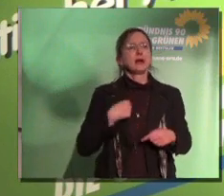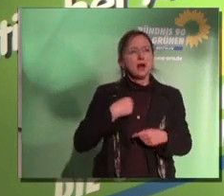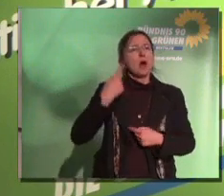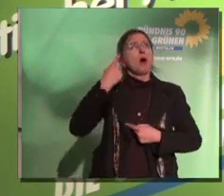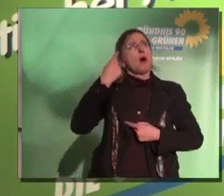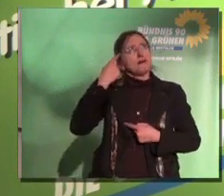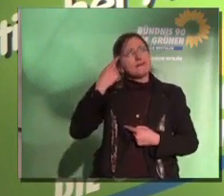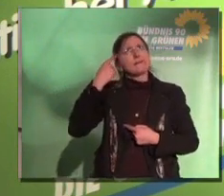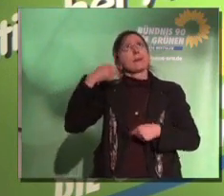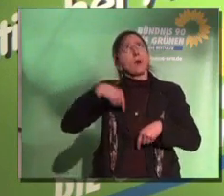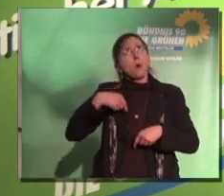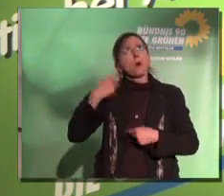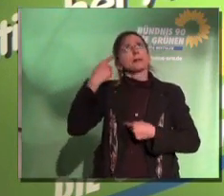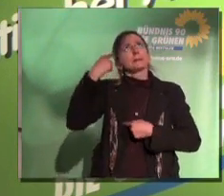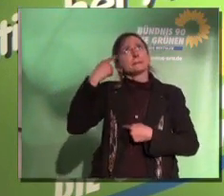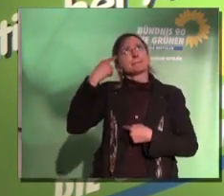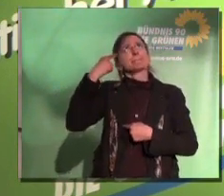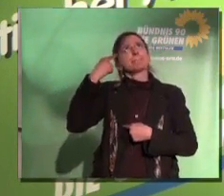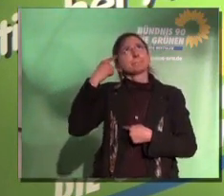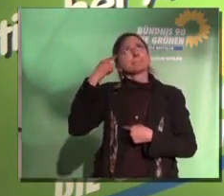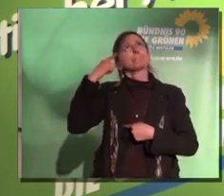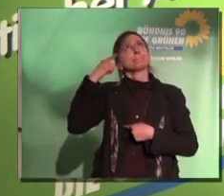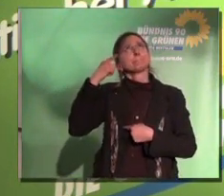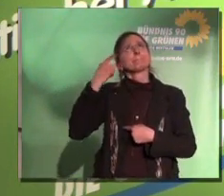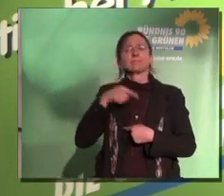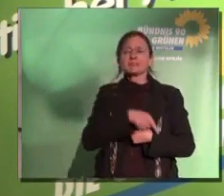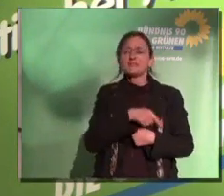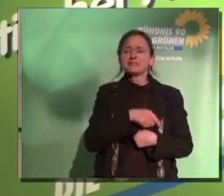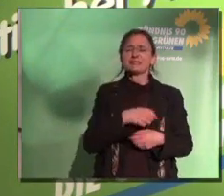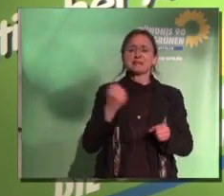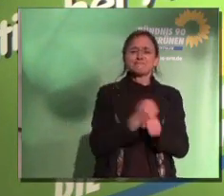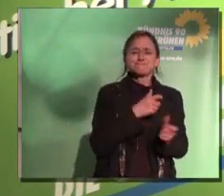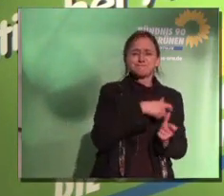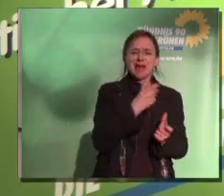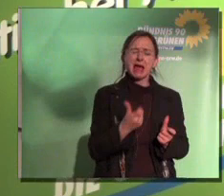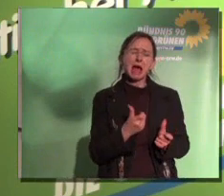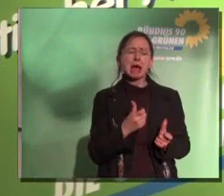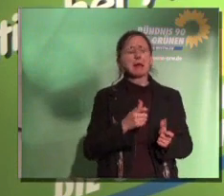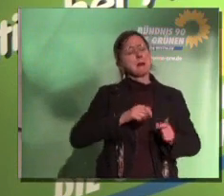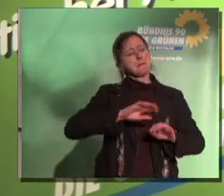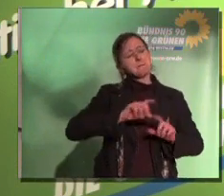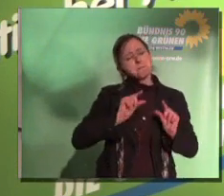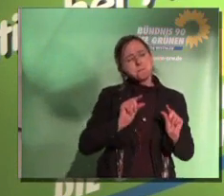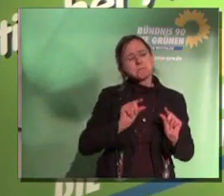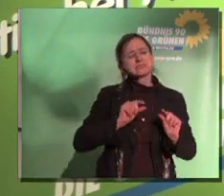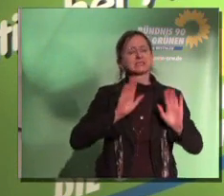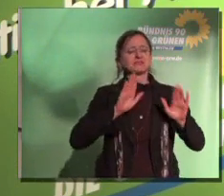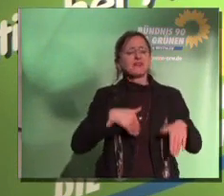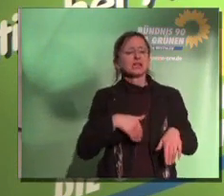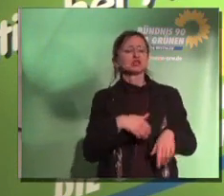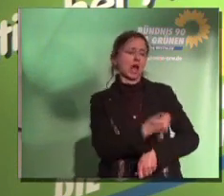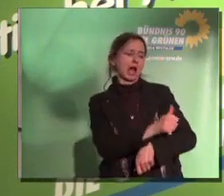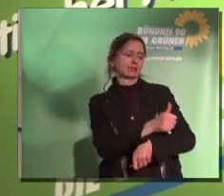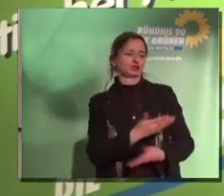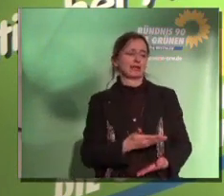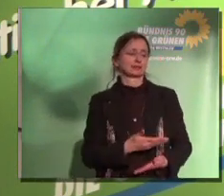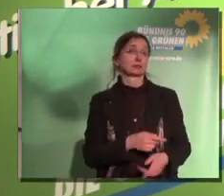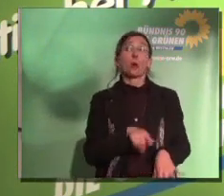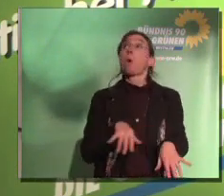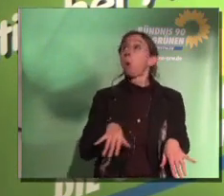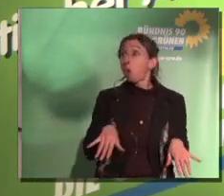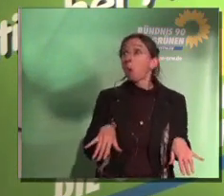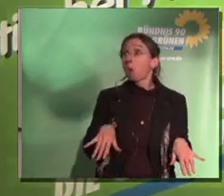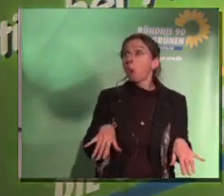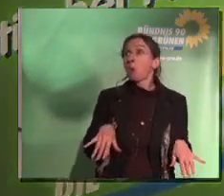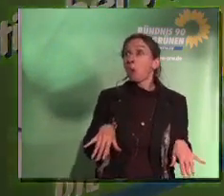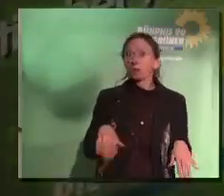Ja. Der ist ja gar nicht so. Ja. Wenn ihm zum Beispiel meine Politik nicht gepasst hat, dann hat er